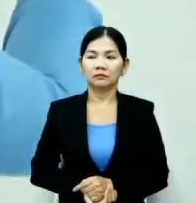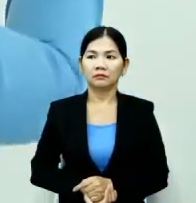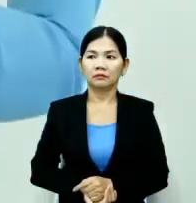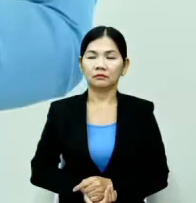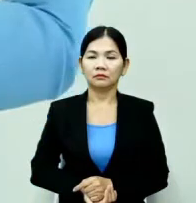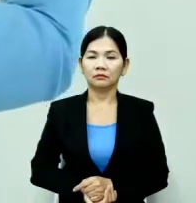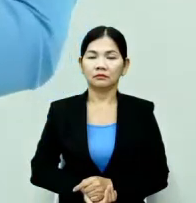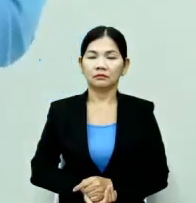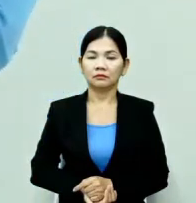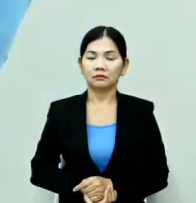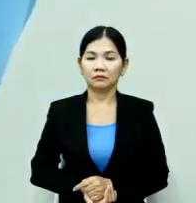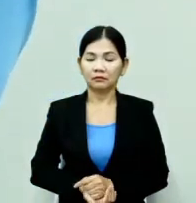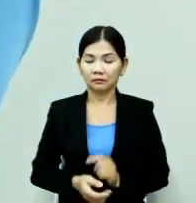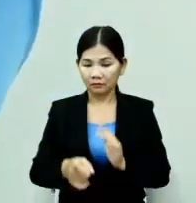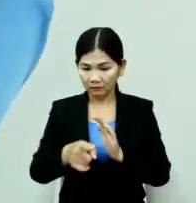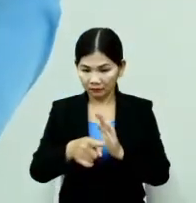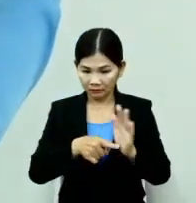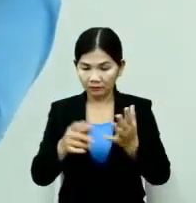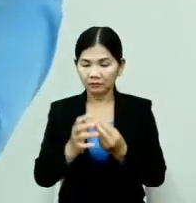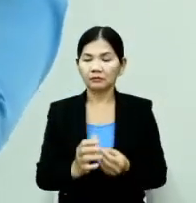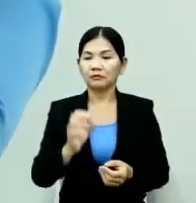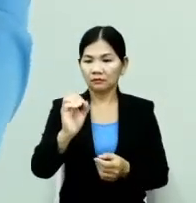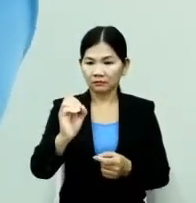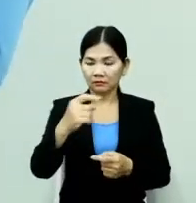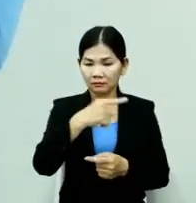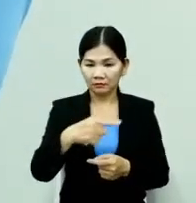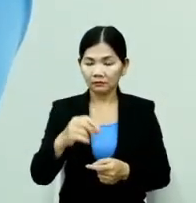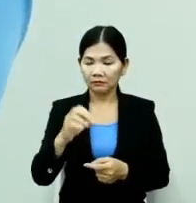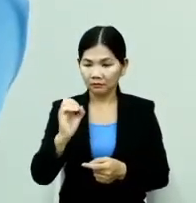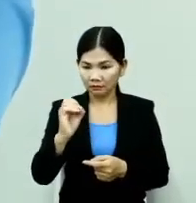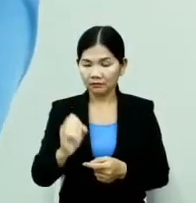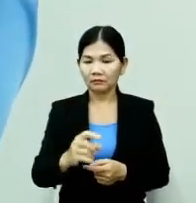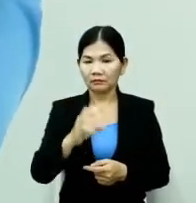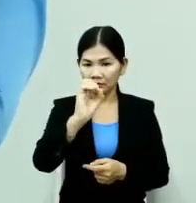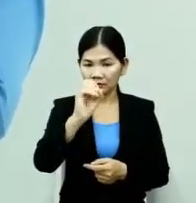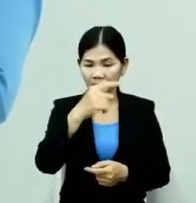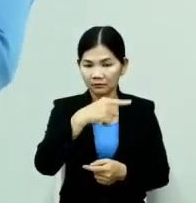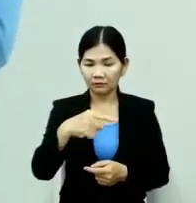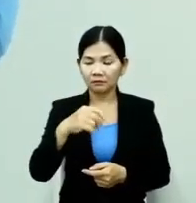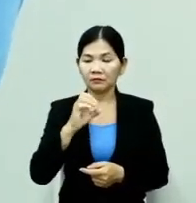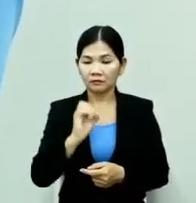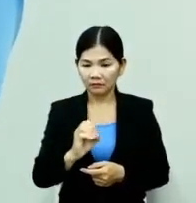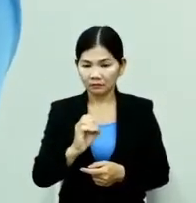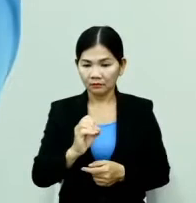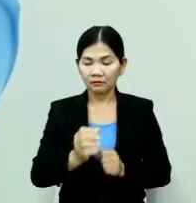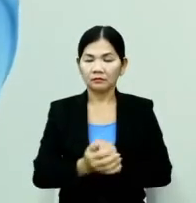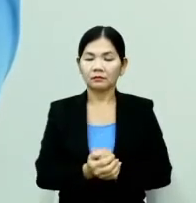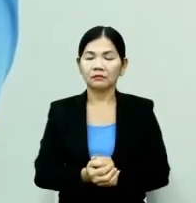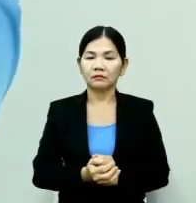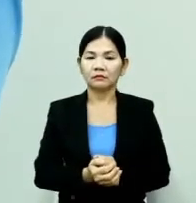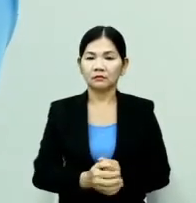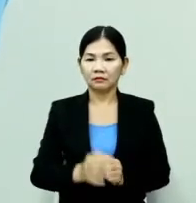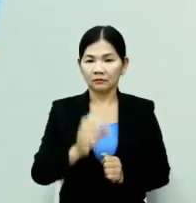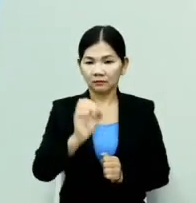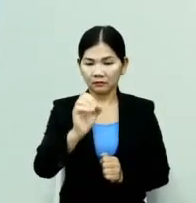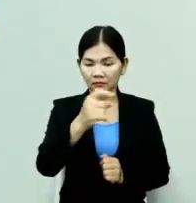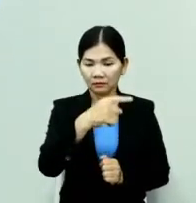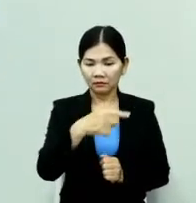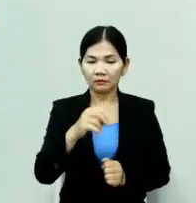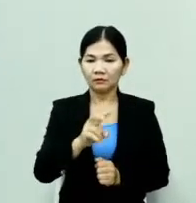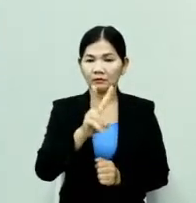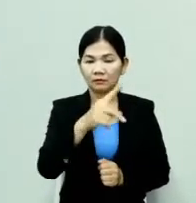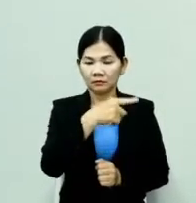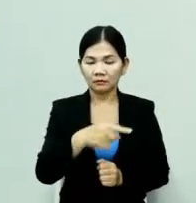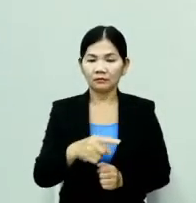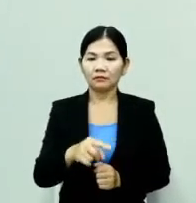ចាអ្នកគ្រូចាប់ដាំដកចំនួននេះគឺណា0 0 0 0 0នៅសល់0 0 0 2ដក